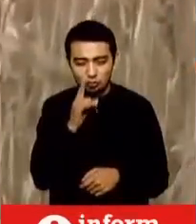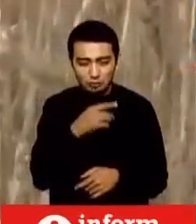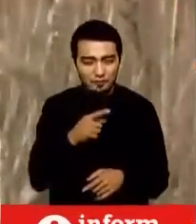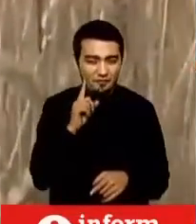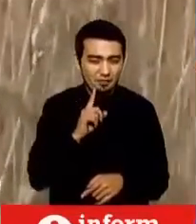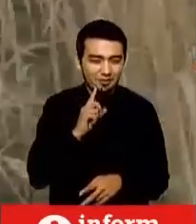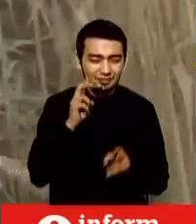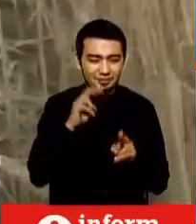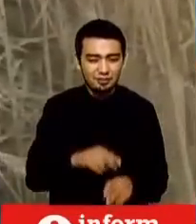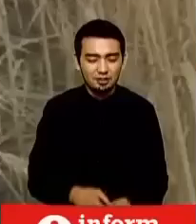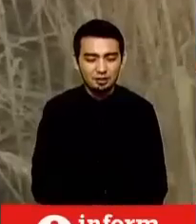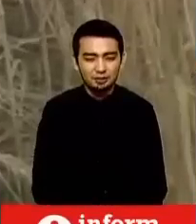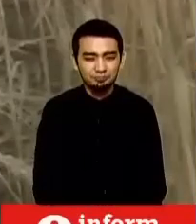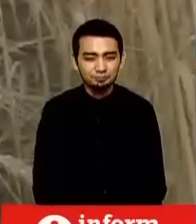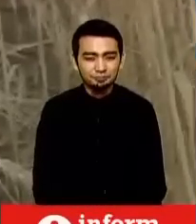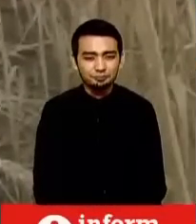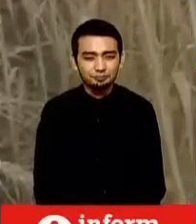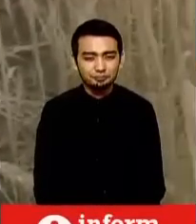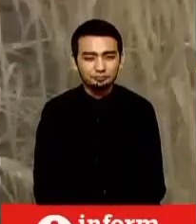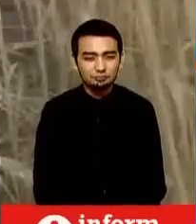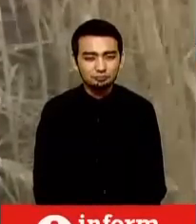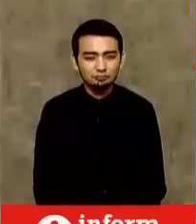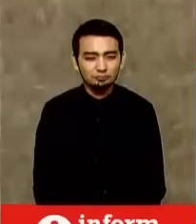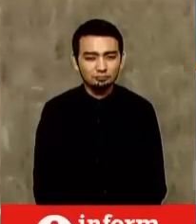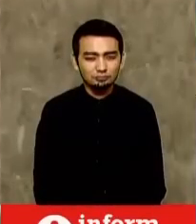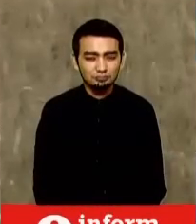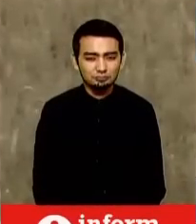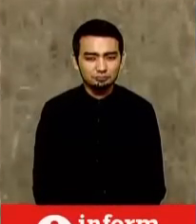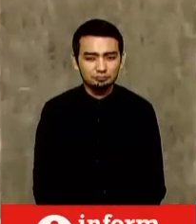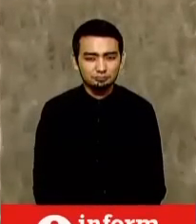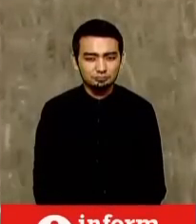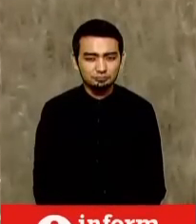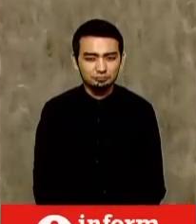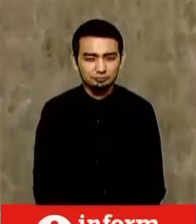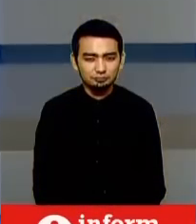әзірге белгісіз. Айгүл Мырзағалиқызы, Информ бюро, Ақмола облысы.